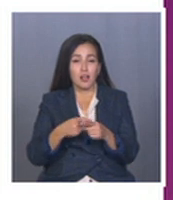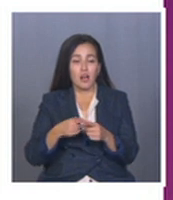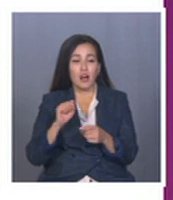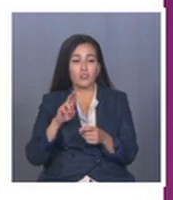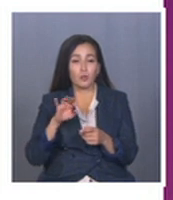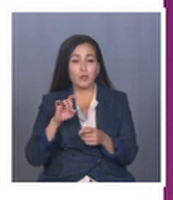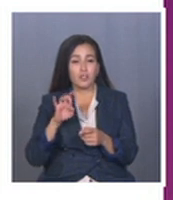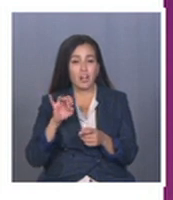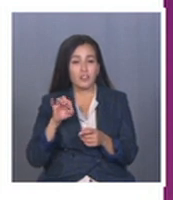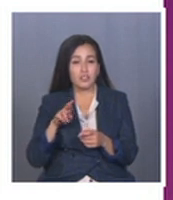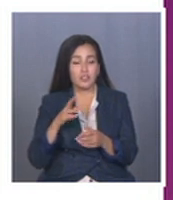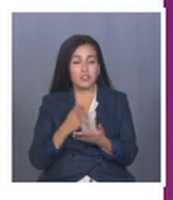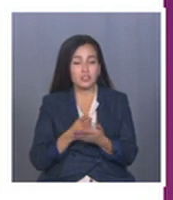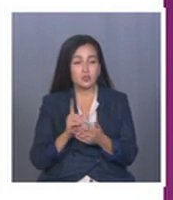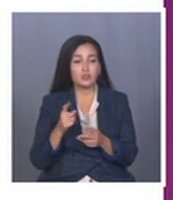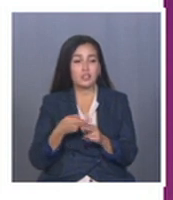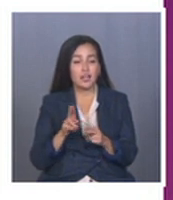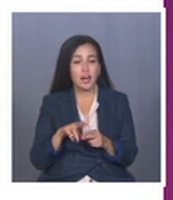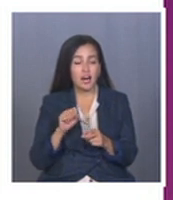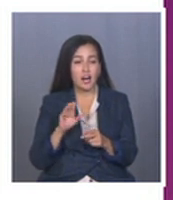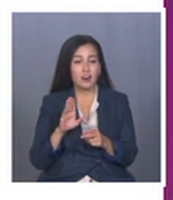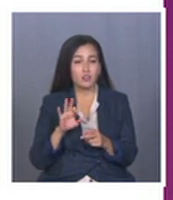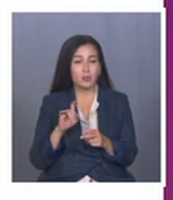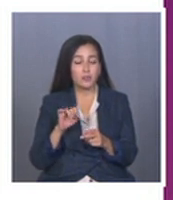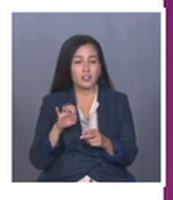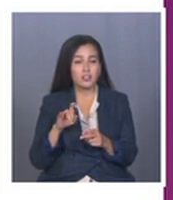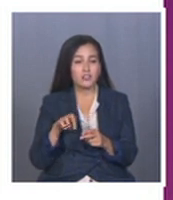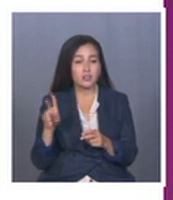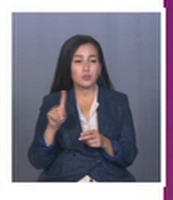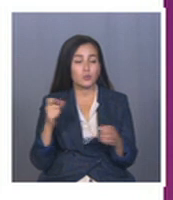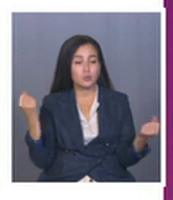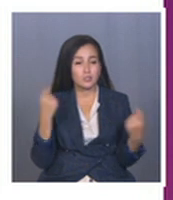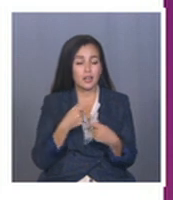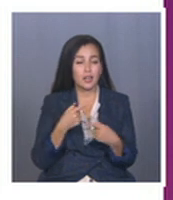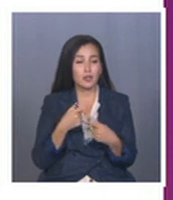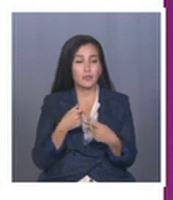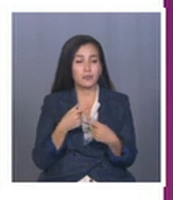автобиография. Давайте узнаем, что такое автобиография.